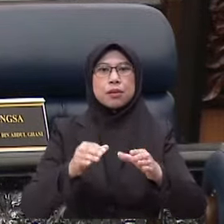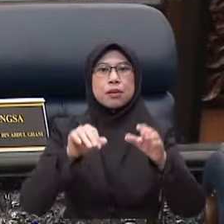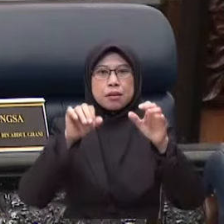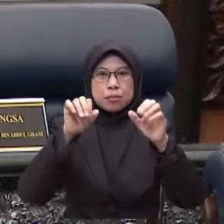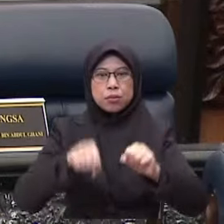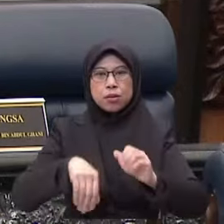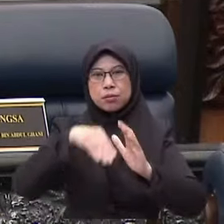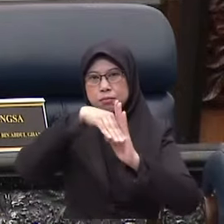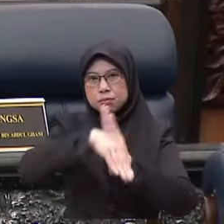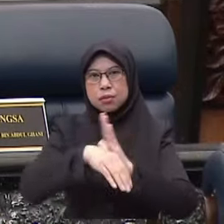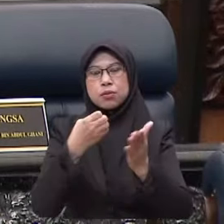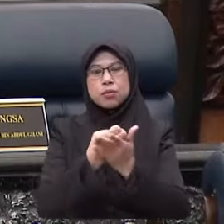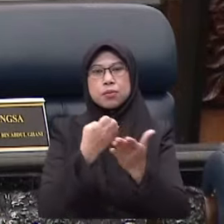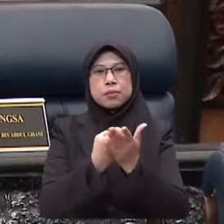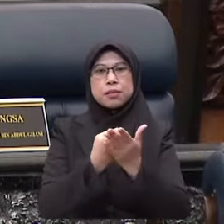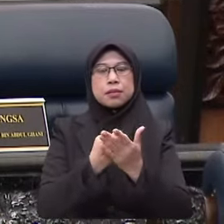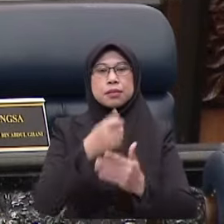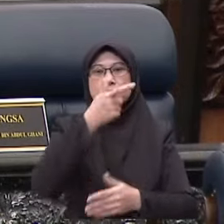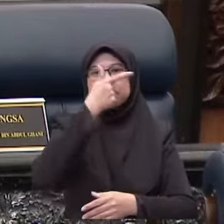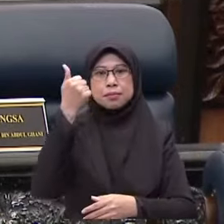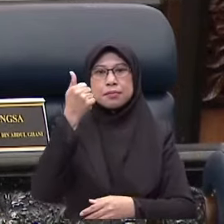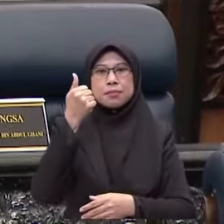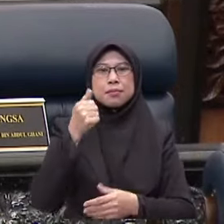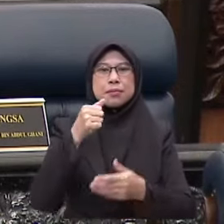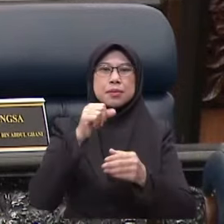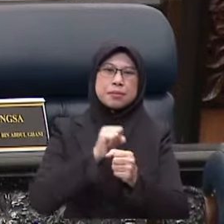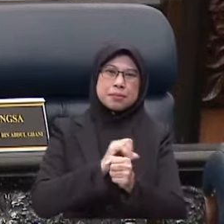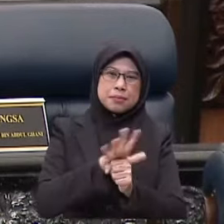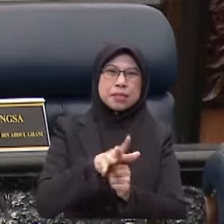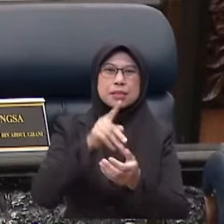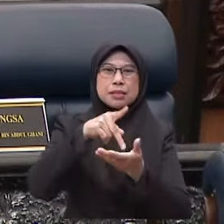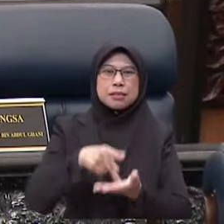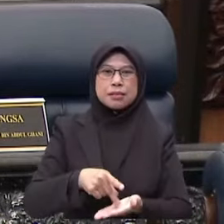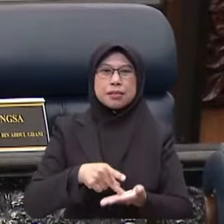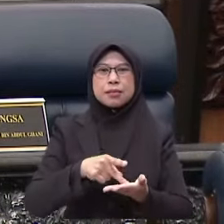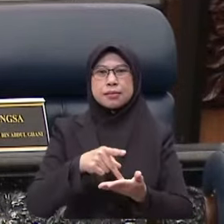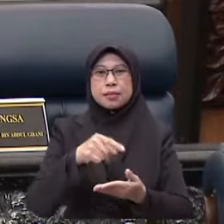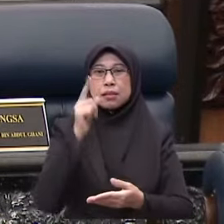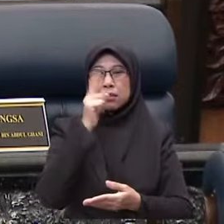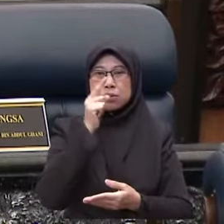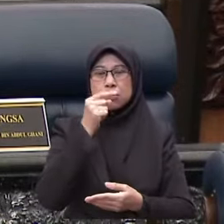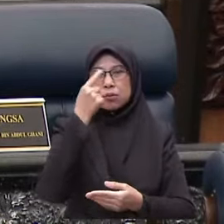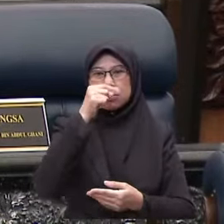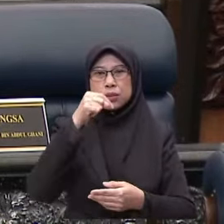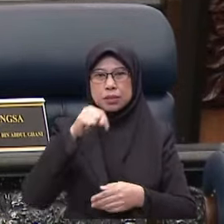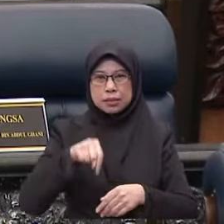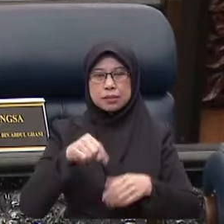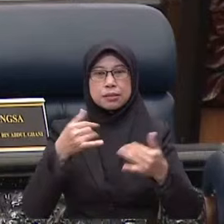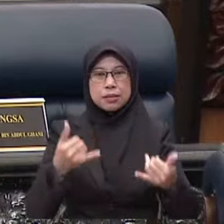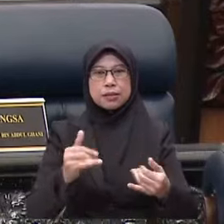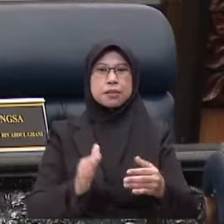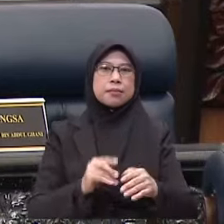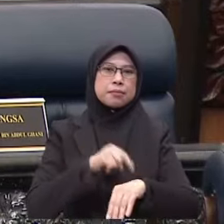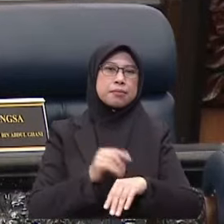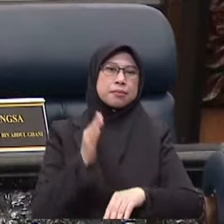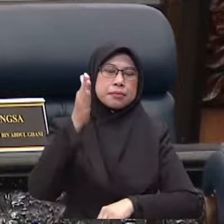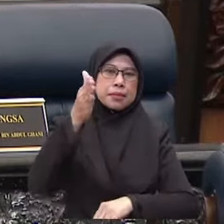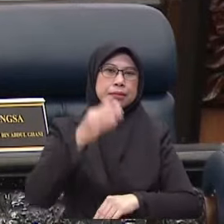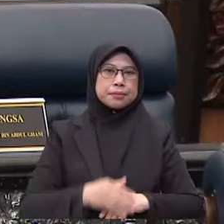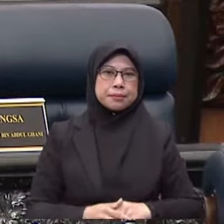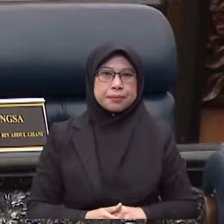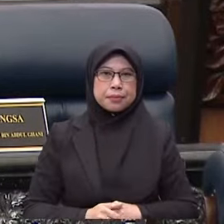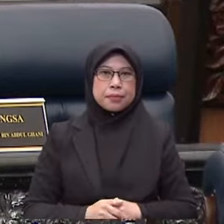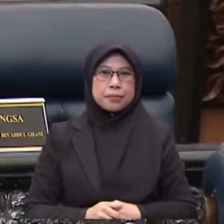ekonomi ini secara keseluruhan kerana dia akan memberi kesan kepada kita dan juga future Generation akan datang secara